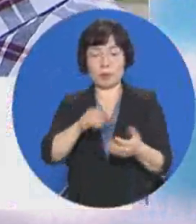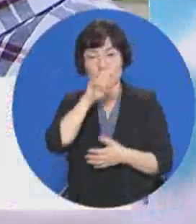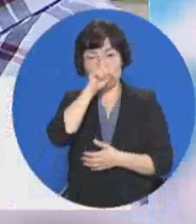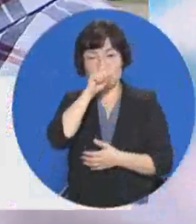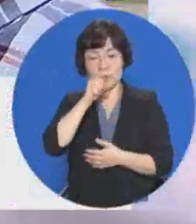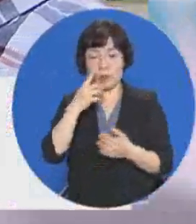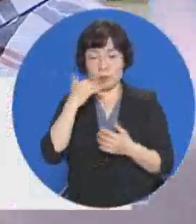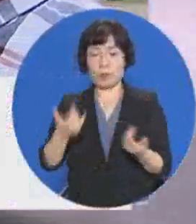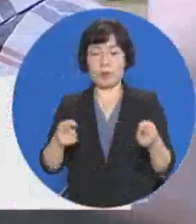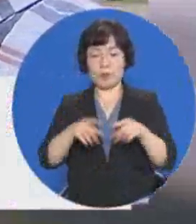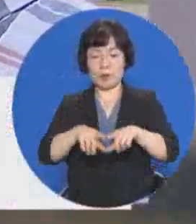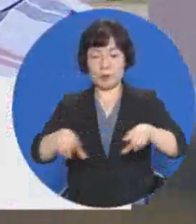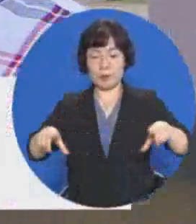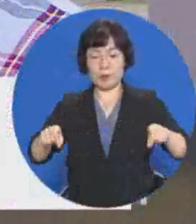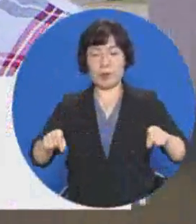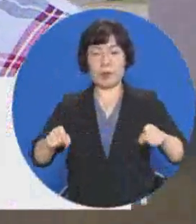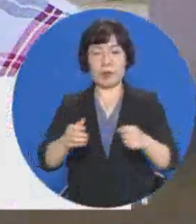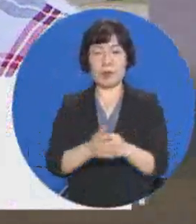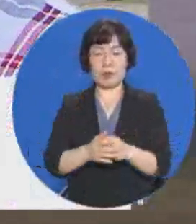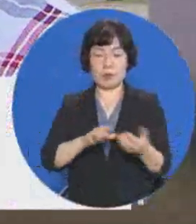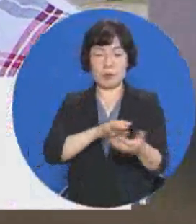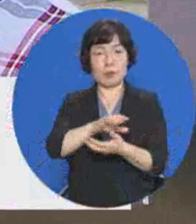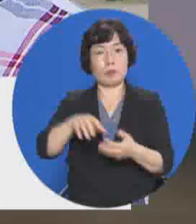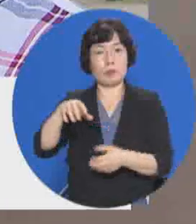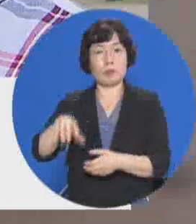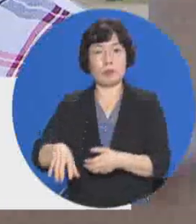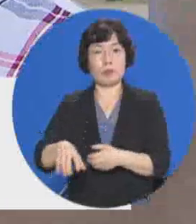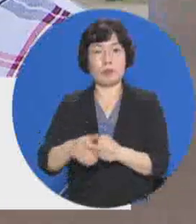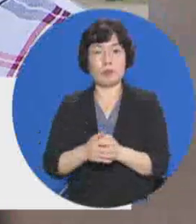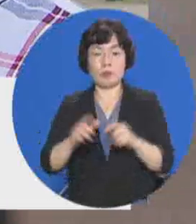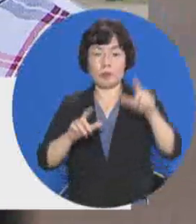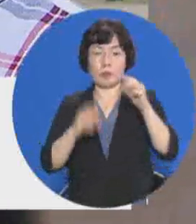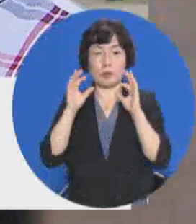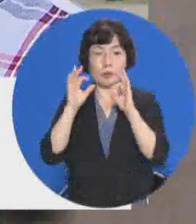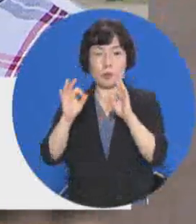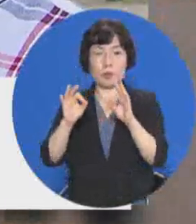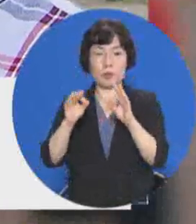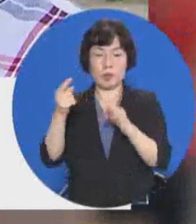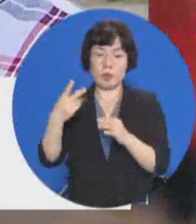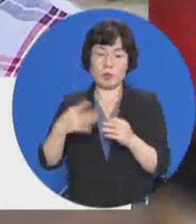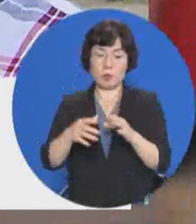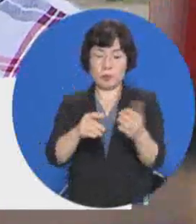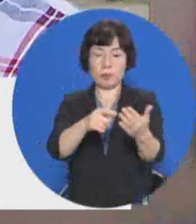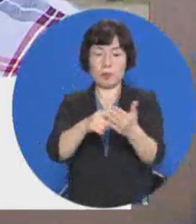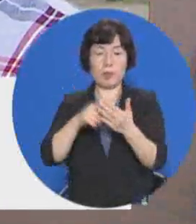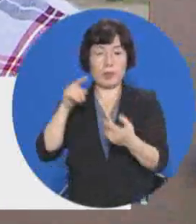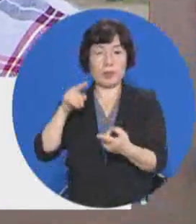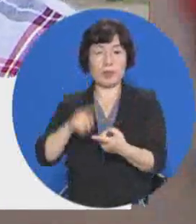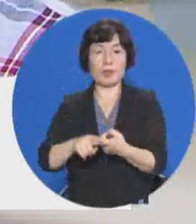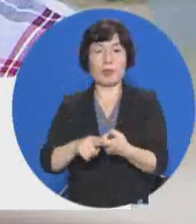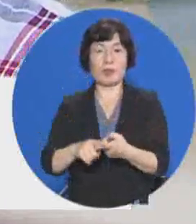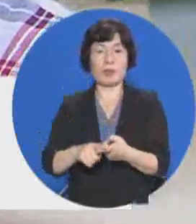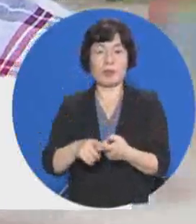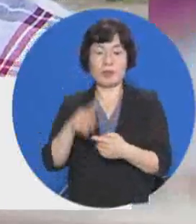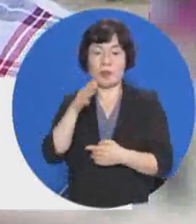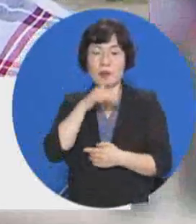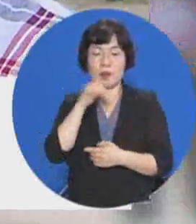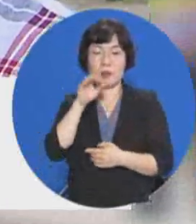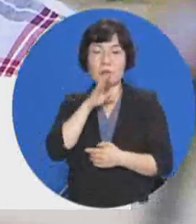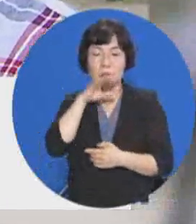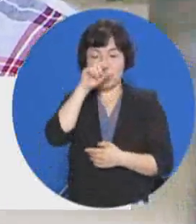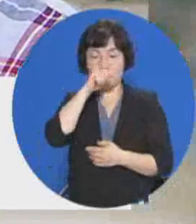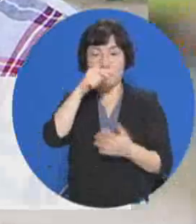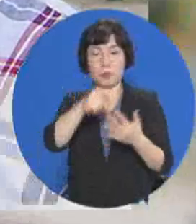같이 돗자리 펴서 여기에서 놀고 그런 모습들이 하나 둘씩 나타나는 걸 보면서 아, 참